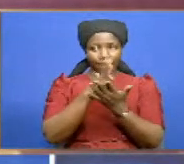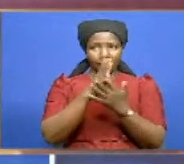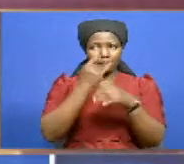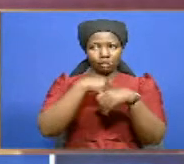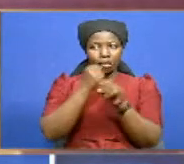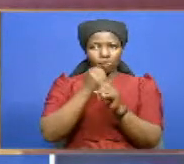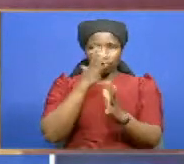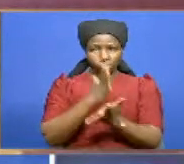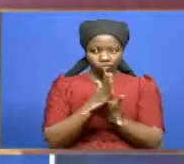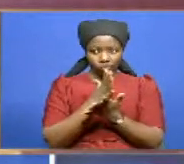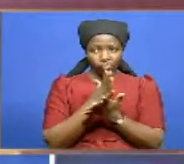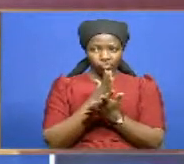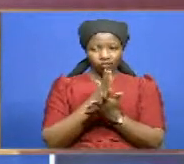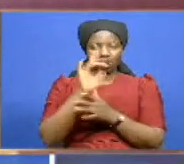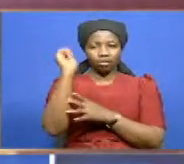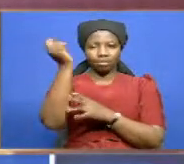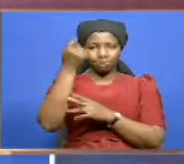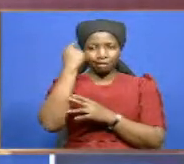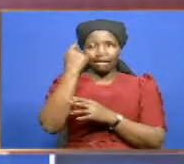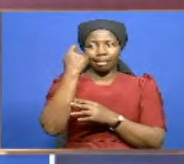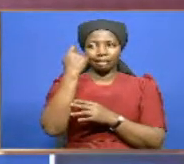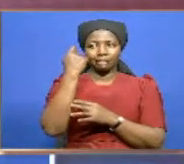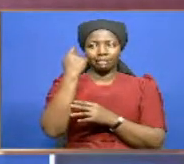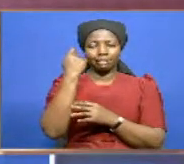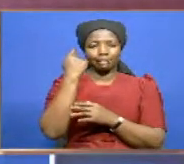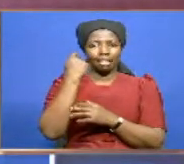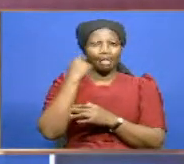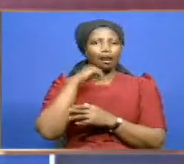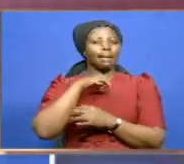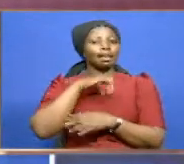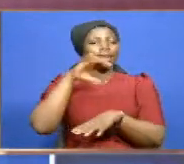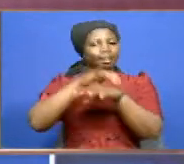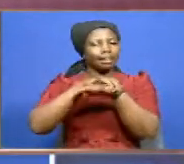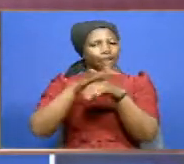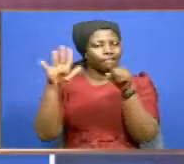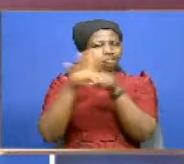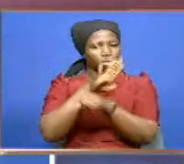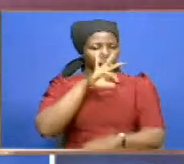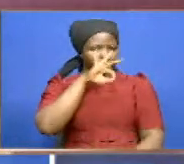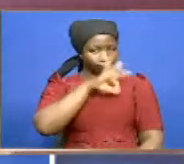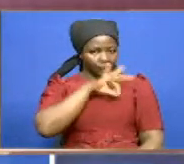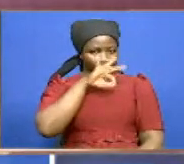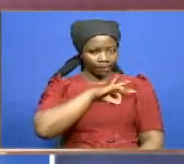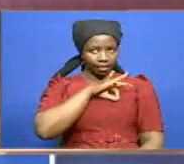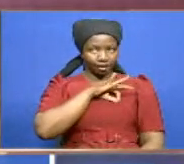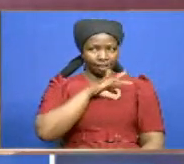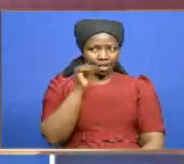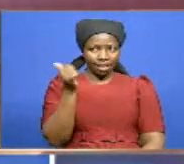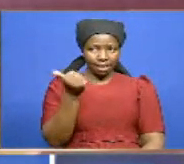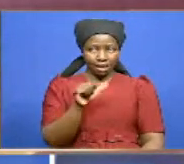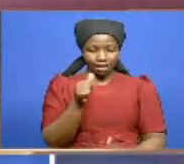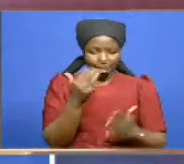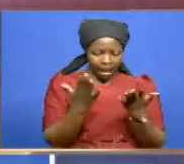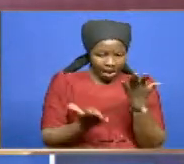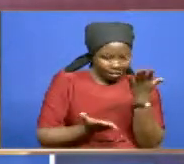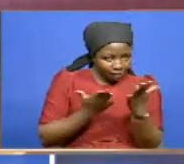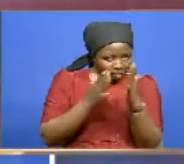sure that Kenya reaps the maximum benefit from it? Any assessment of where we stand